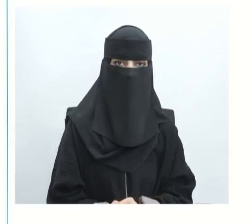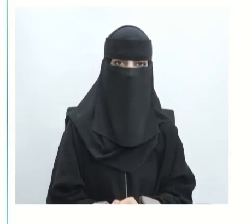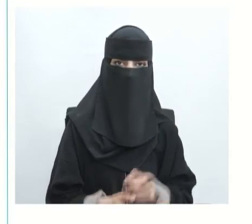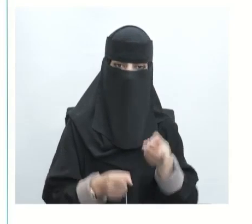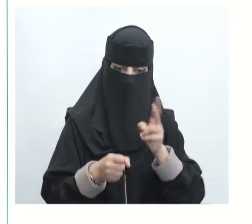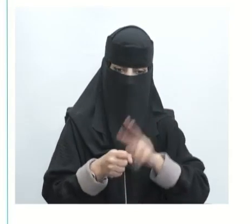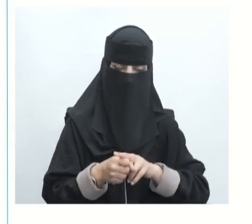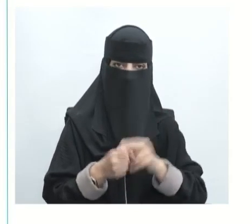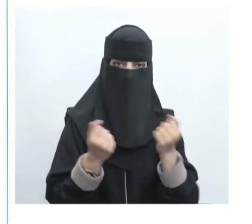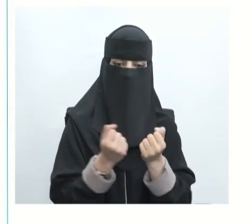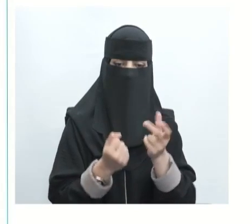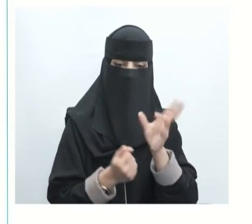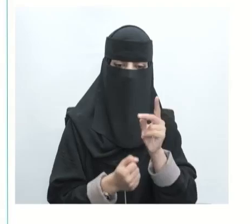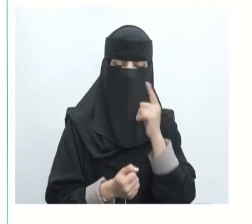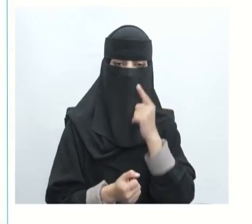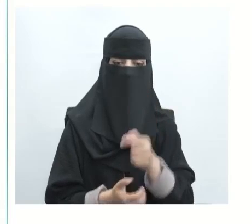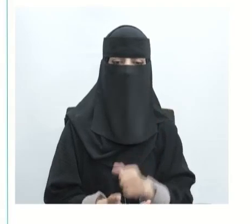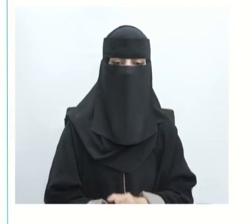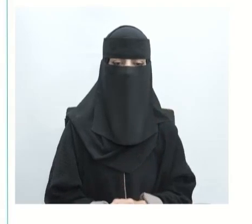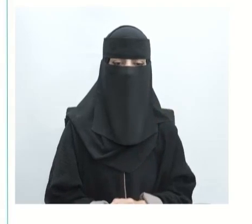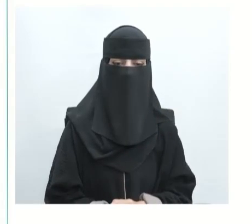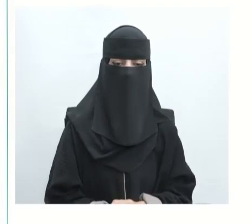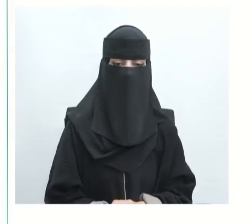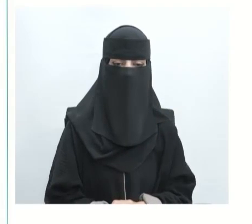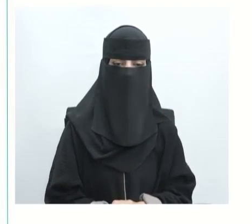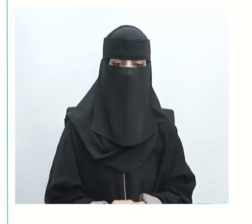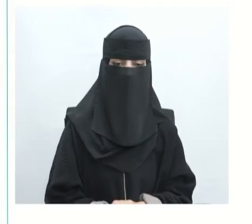نطبق كذلك بتدريب آخر.